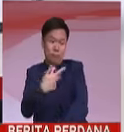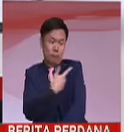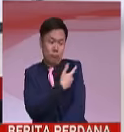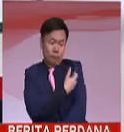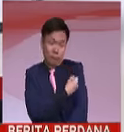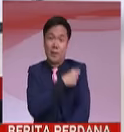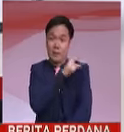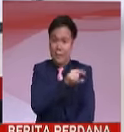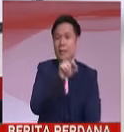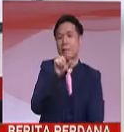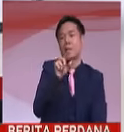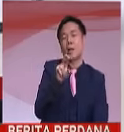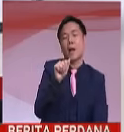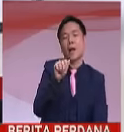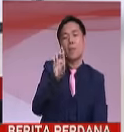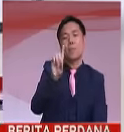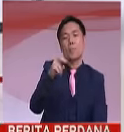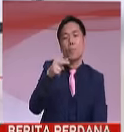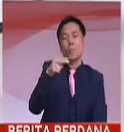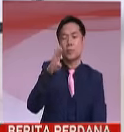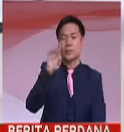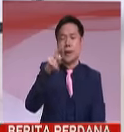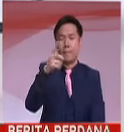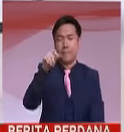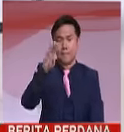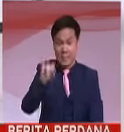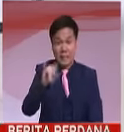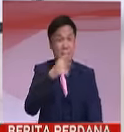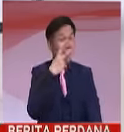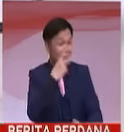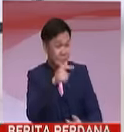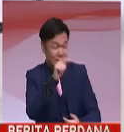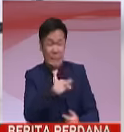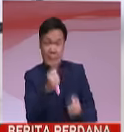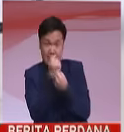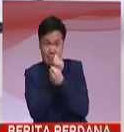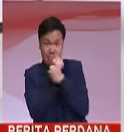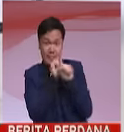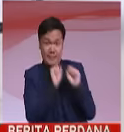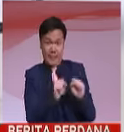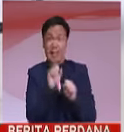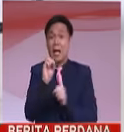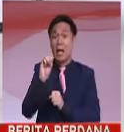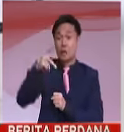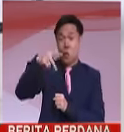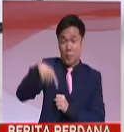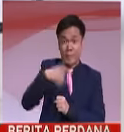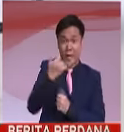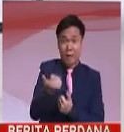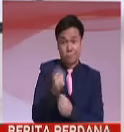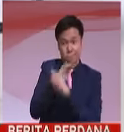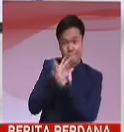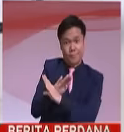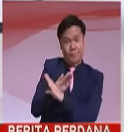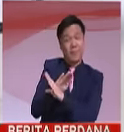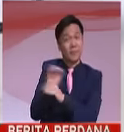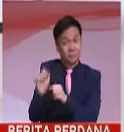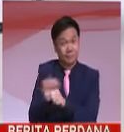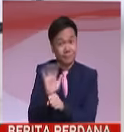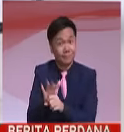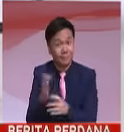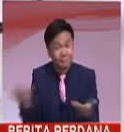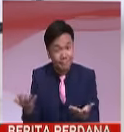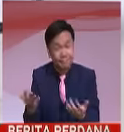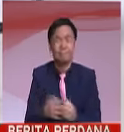19 Abu Dhabi bagi memastikan keselamatan dan mematuhi posisi Dur operasi standar shop pencegahan penularan coffe